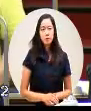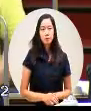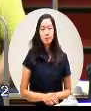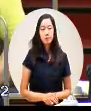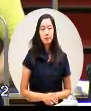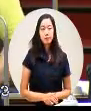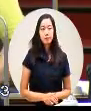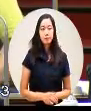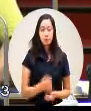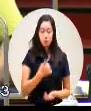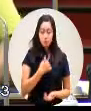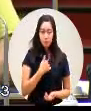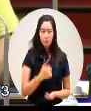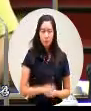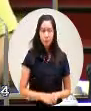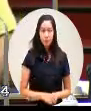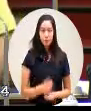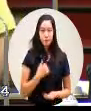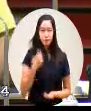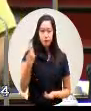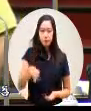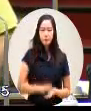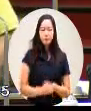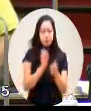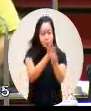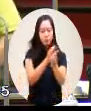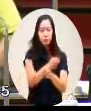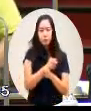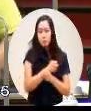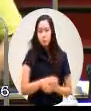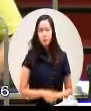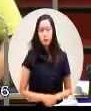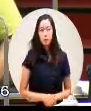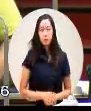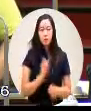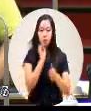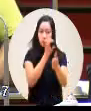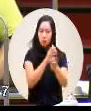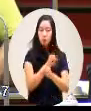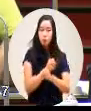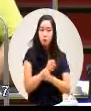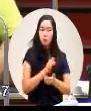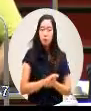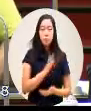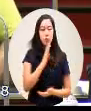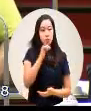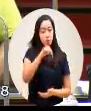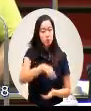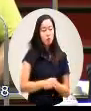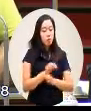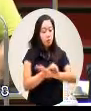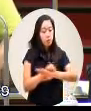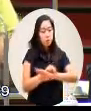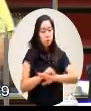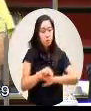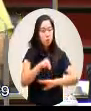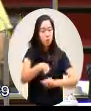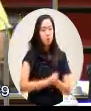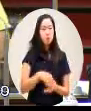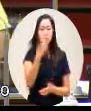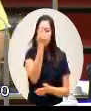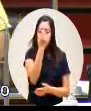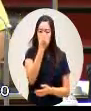啊，本校直接要建议，好、哦，那个议长。是不是这个案啊？啊，去查